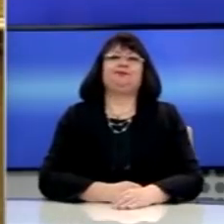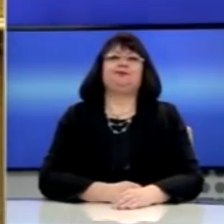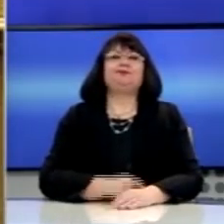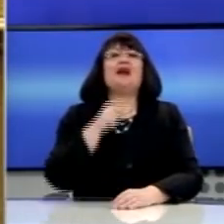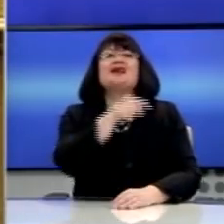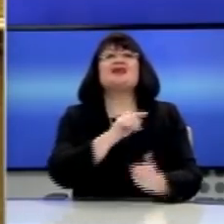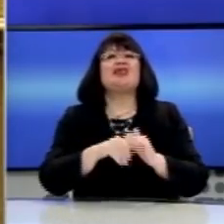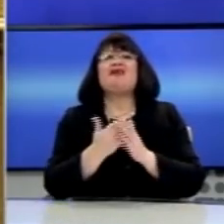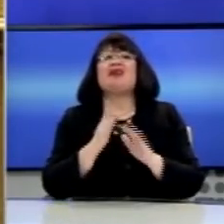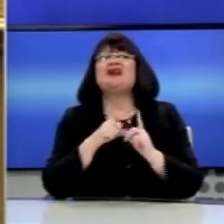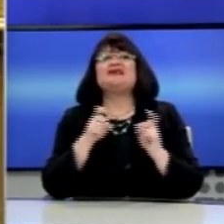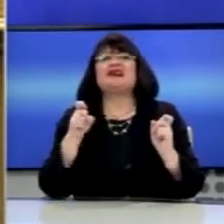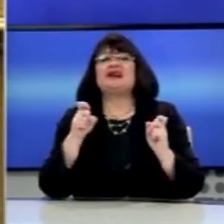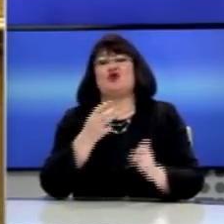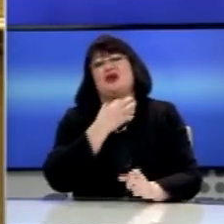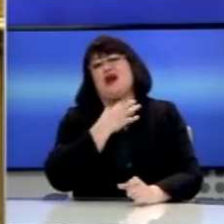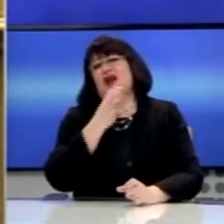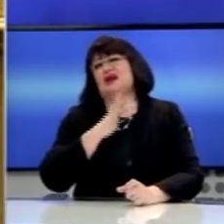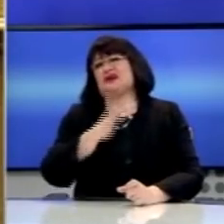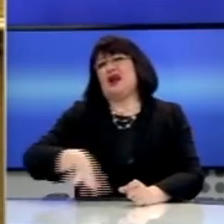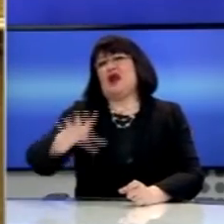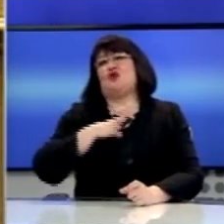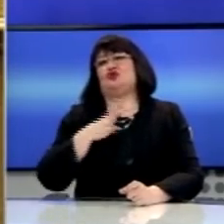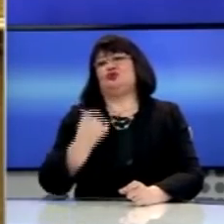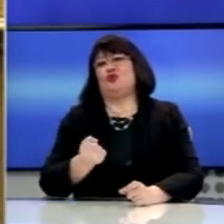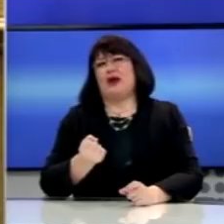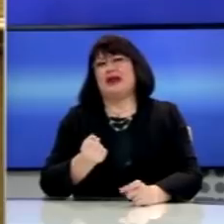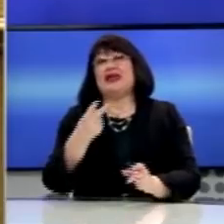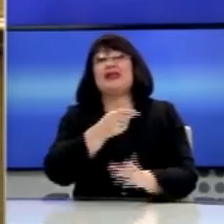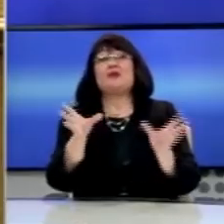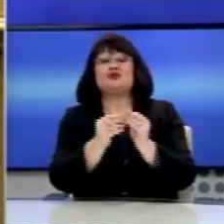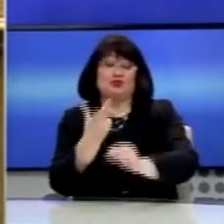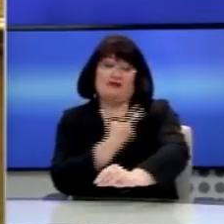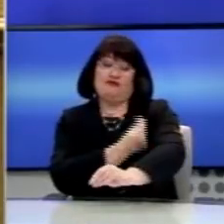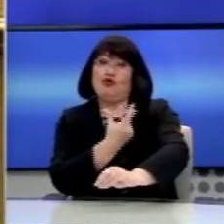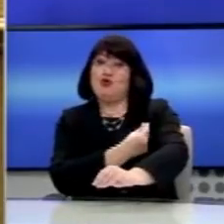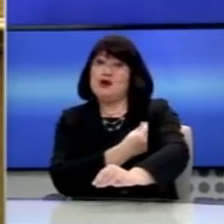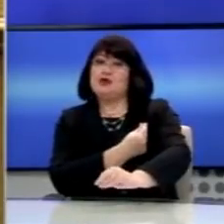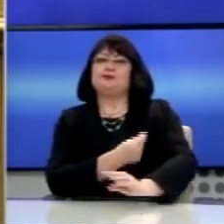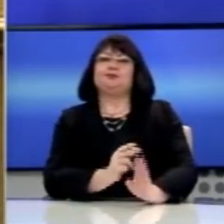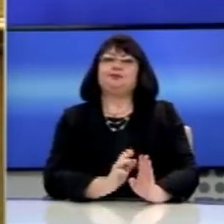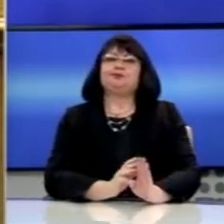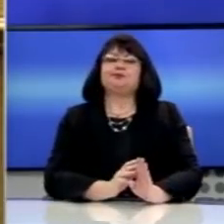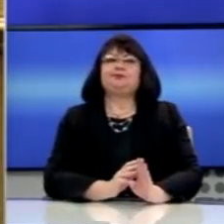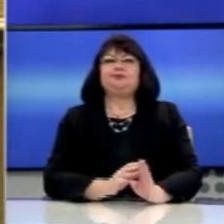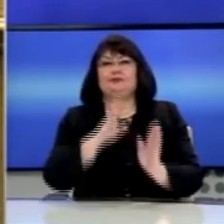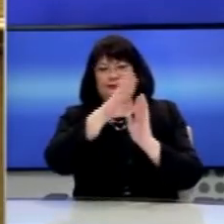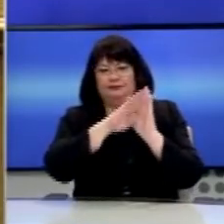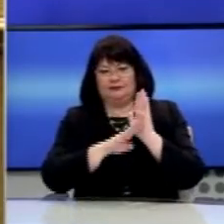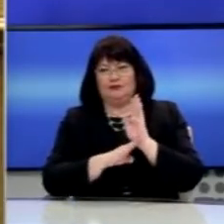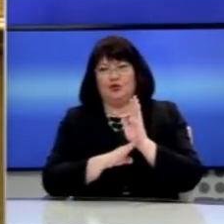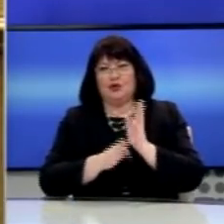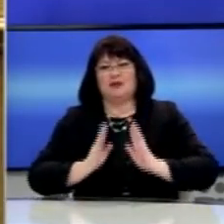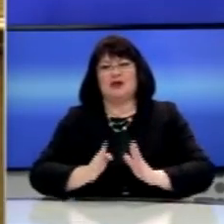Κριτήριό σας δεν είναι οι ανάγκες του λαού, ακόμα και στο θέμα του εμβολιασμού. Γι' αυτό και το πρόγραμμα